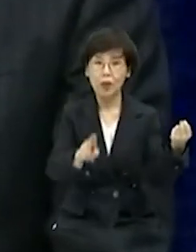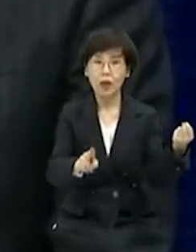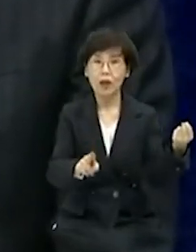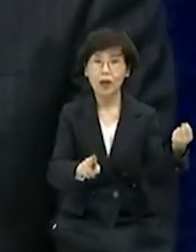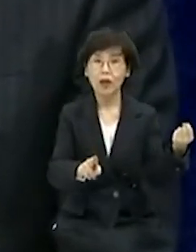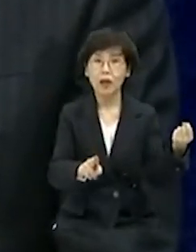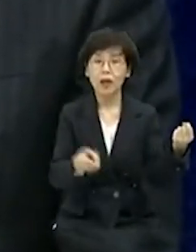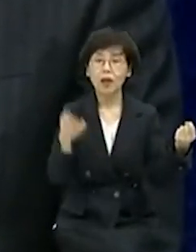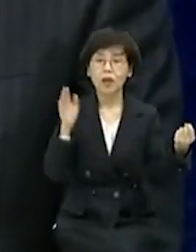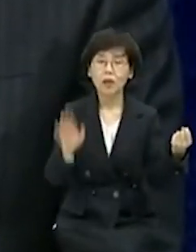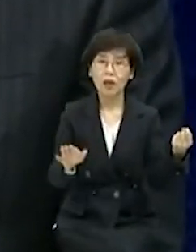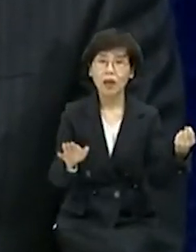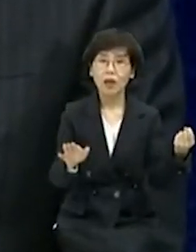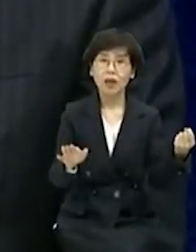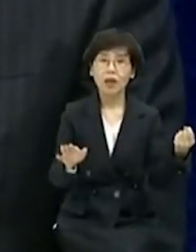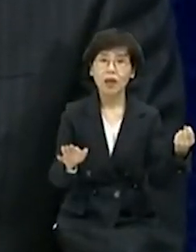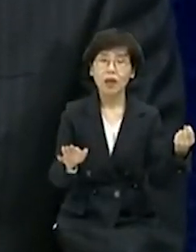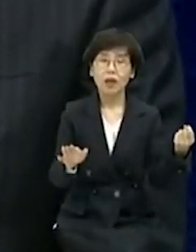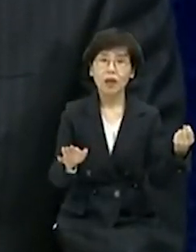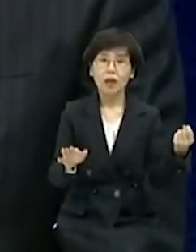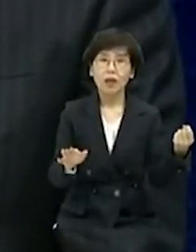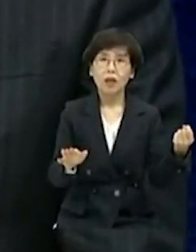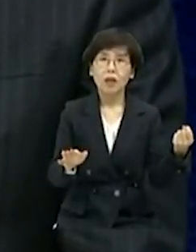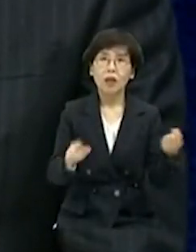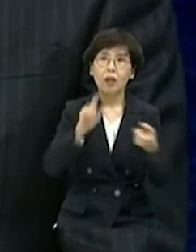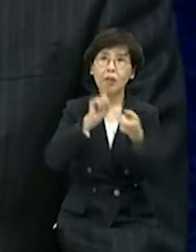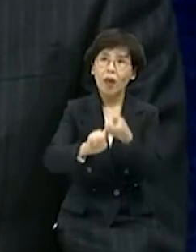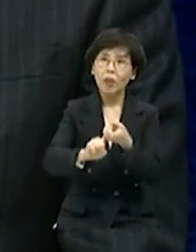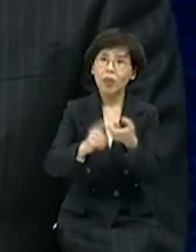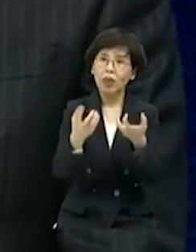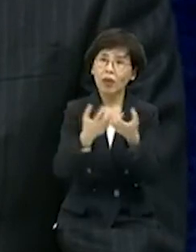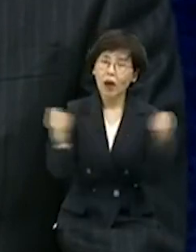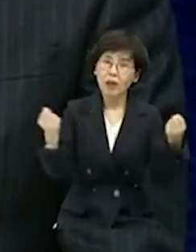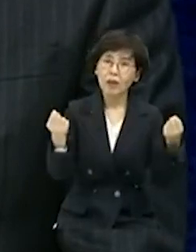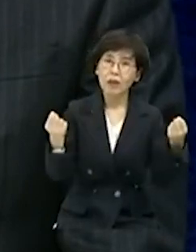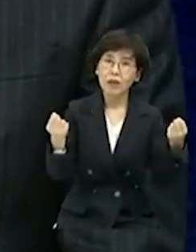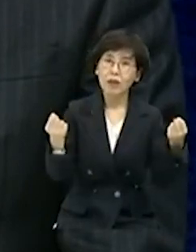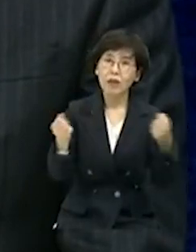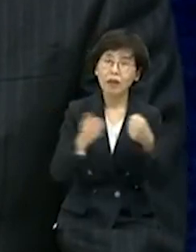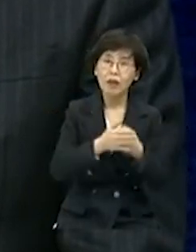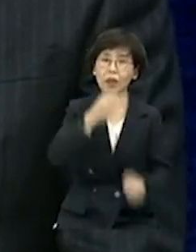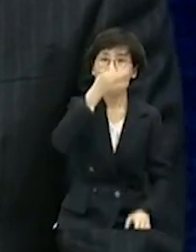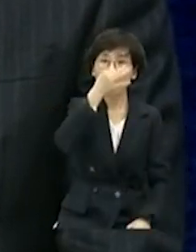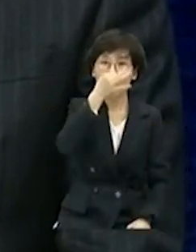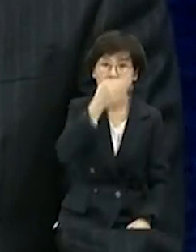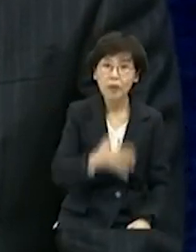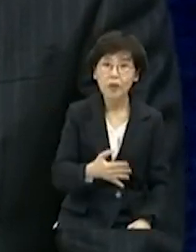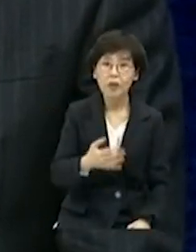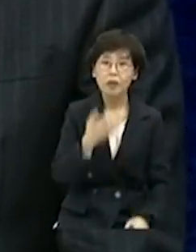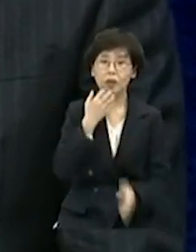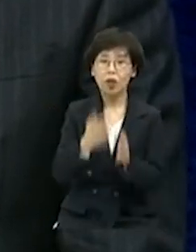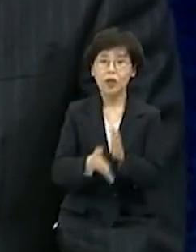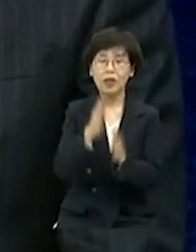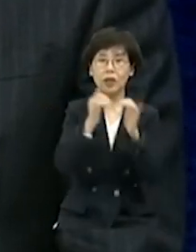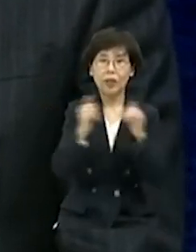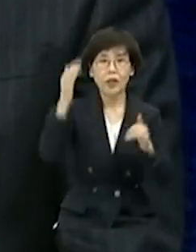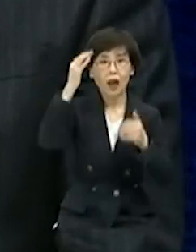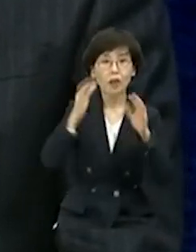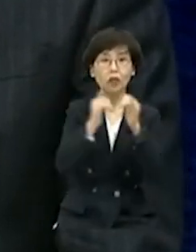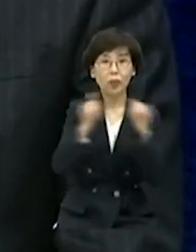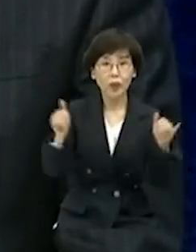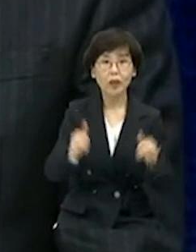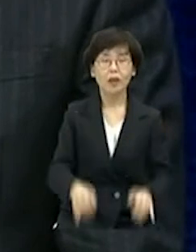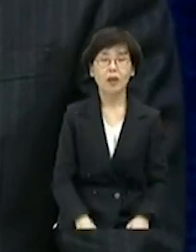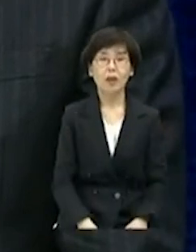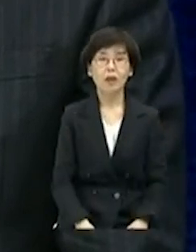심합니다. 그런데 이 편가르기에 정말 힘들어하는 우리 서울 시민들, 대한민국